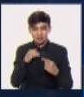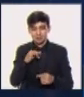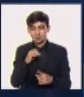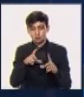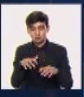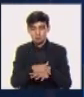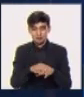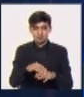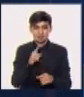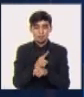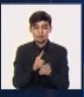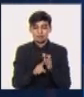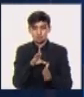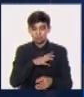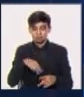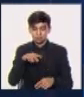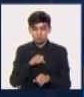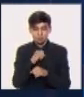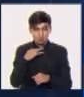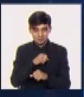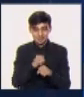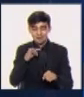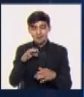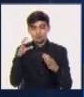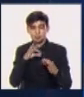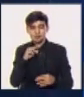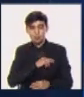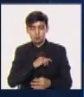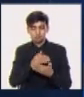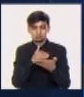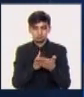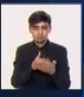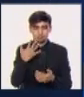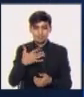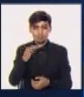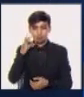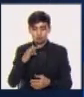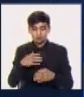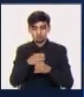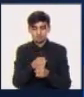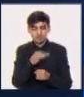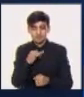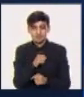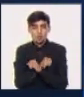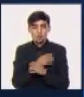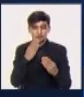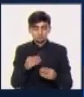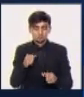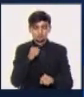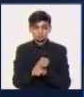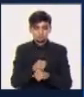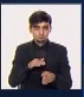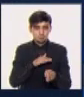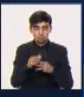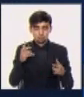тұруына шектеу қойылды. Облыс орталығындағы автобустардың санын жұмыс күндері 50%-ға дейін қысқартып, ал демалыс күндері мүлдем тоқтату